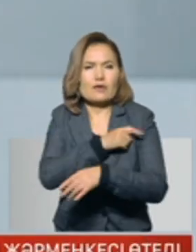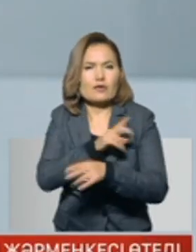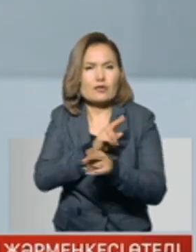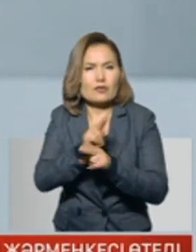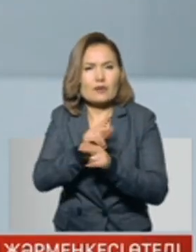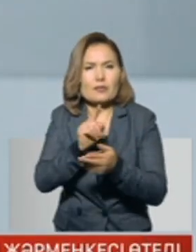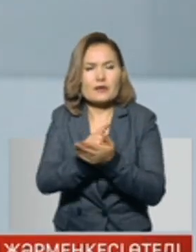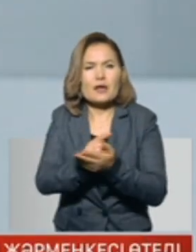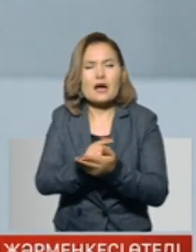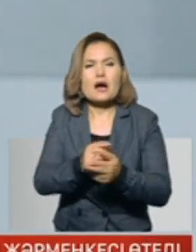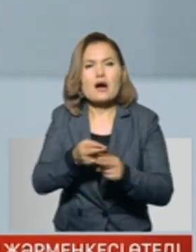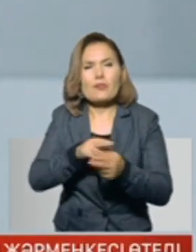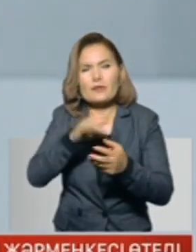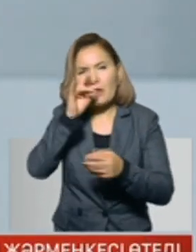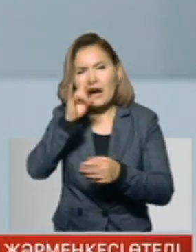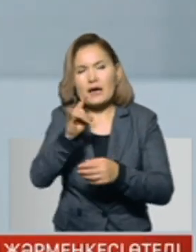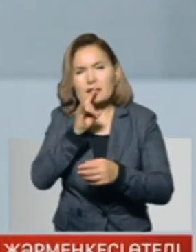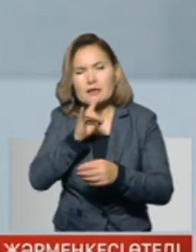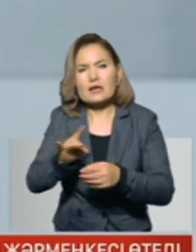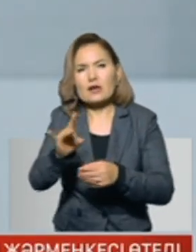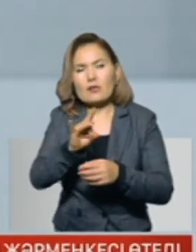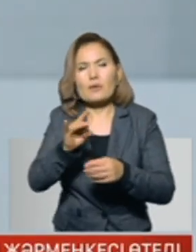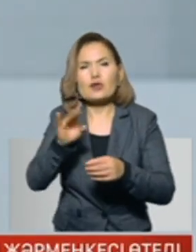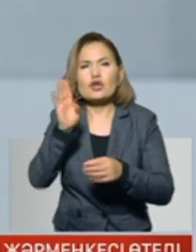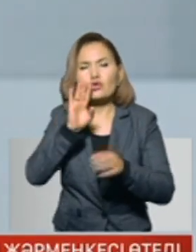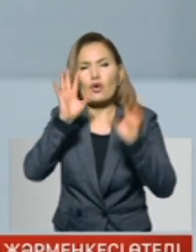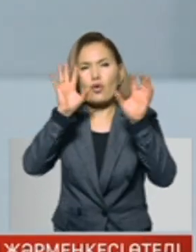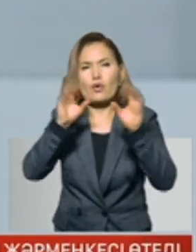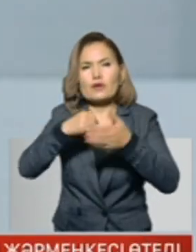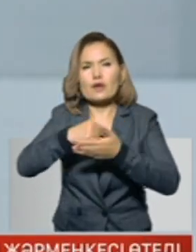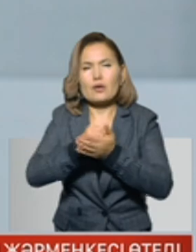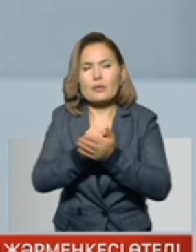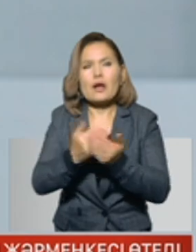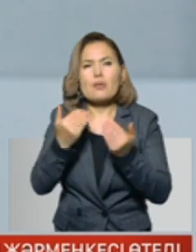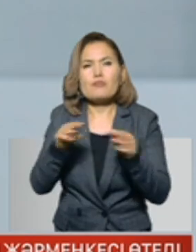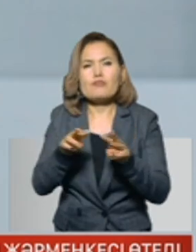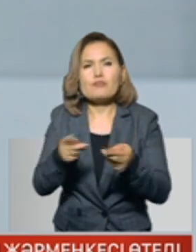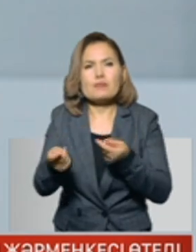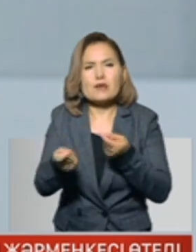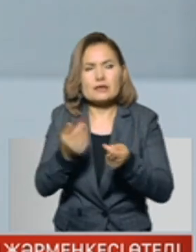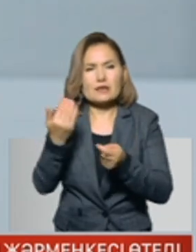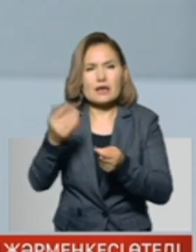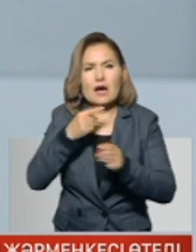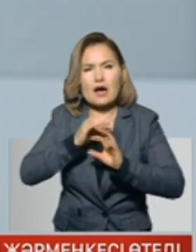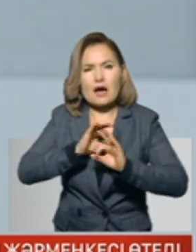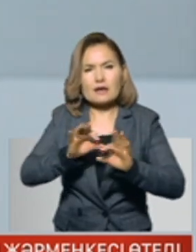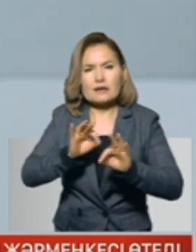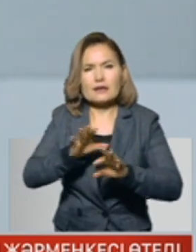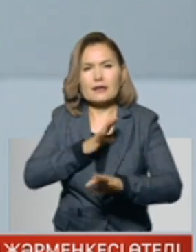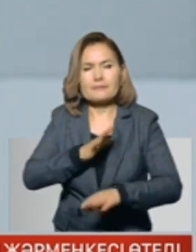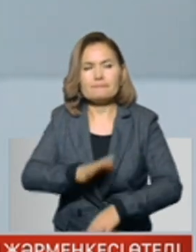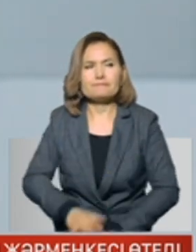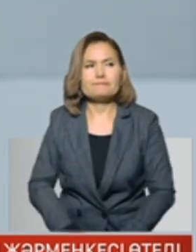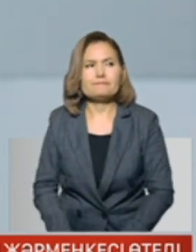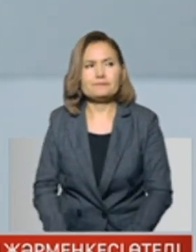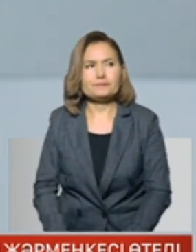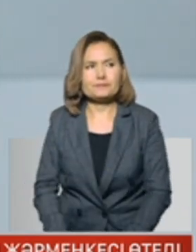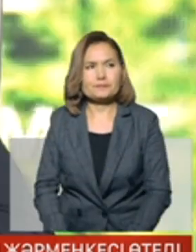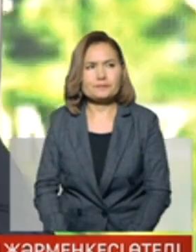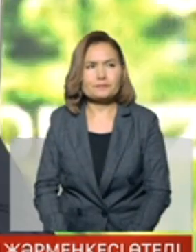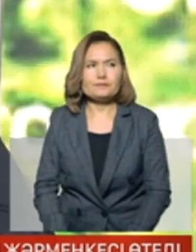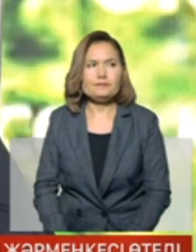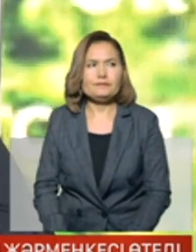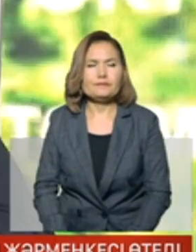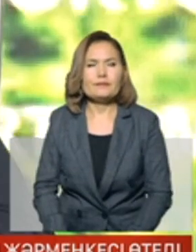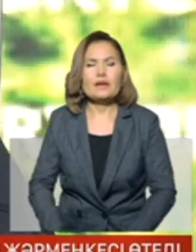Жыл соңына дейін елімізде жаңа су кодекс қабылданады. Бұл туралы су ресурстары және ирригация вице-министрі айтты.